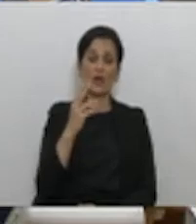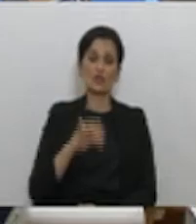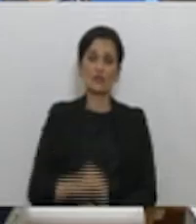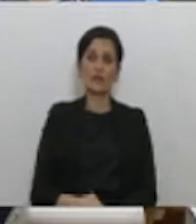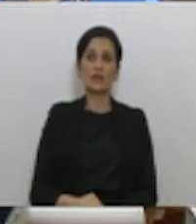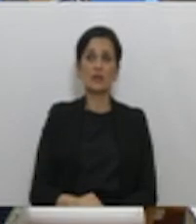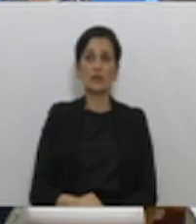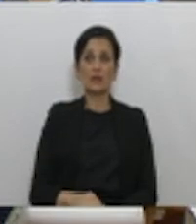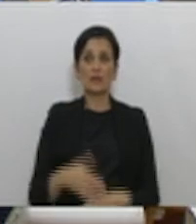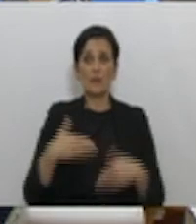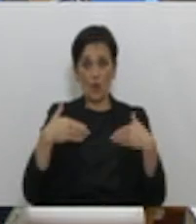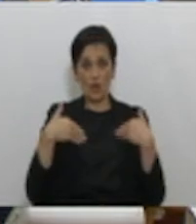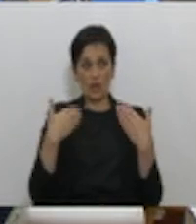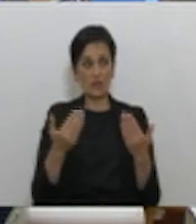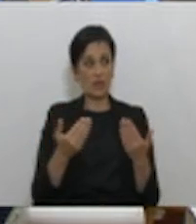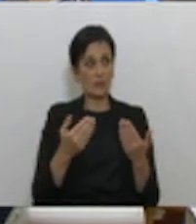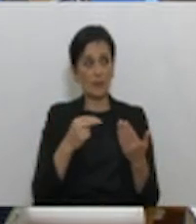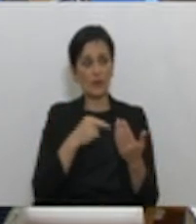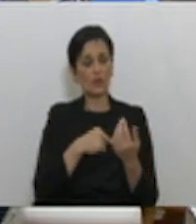მოგესალმებით კოლეგებო.